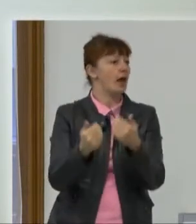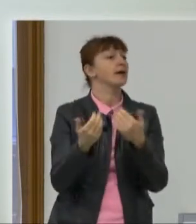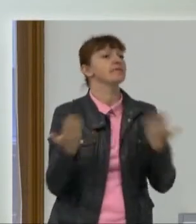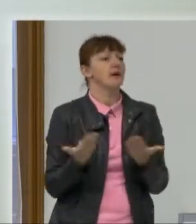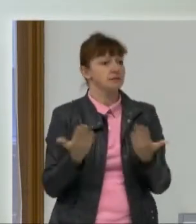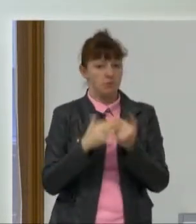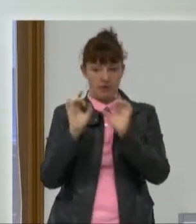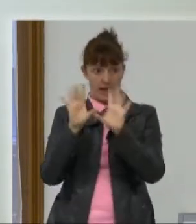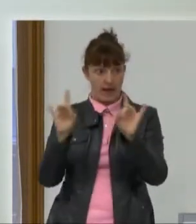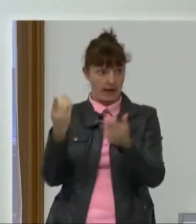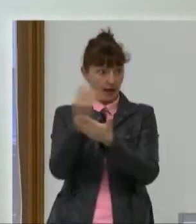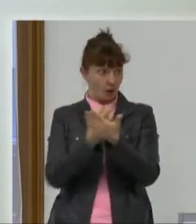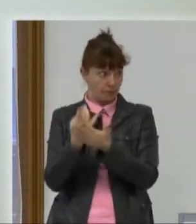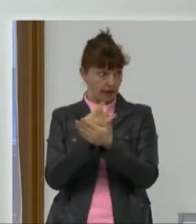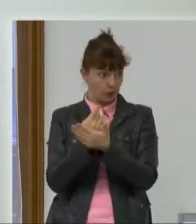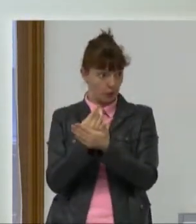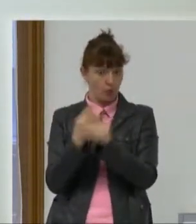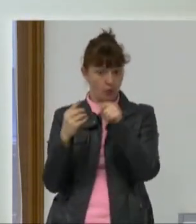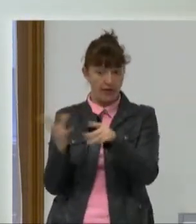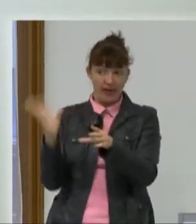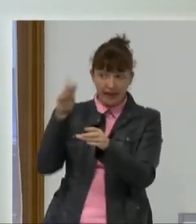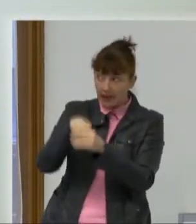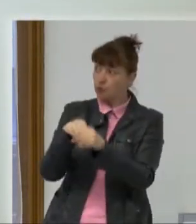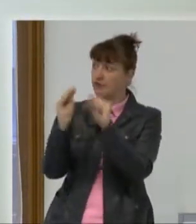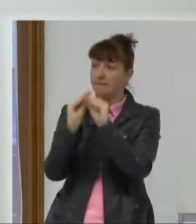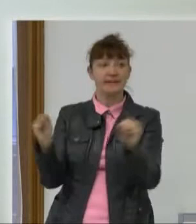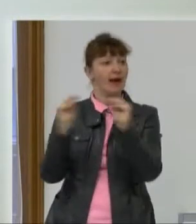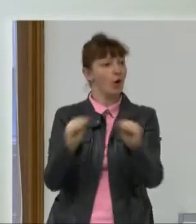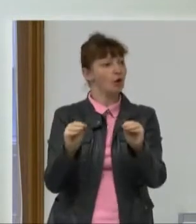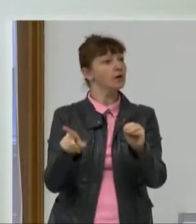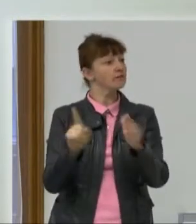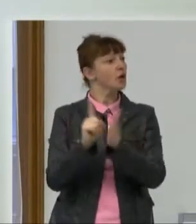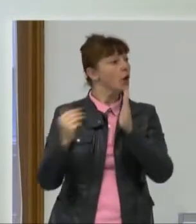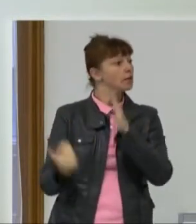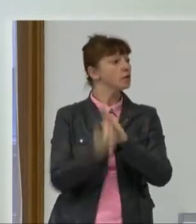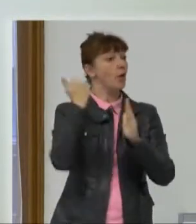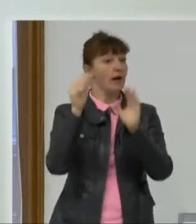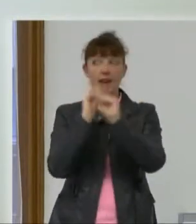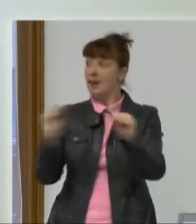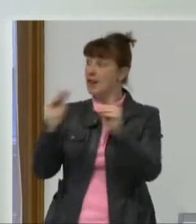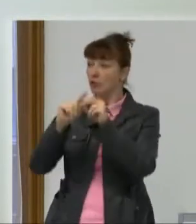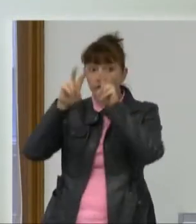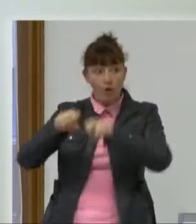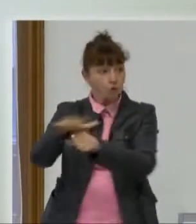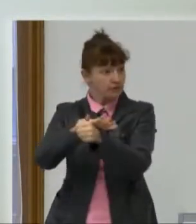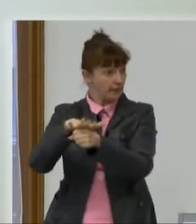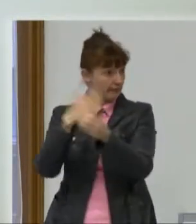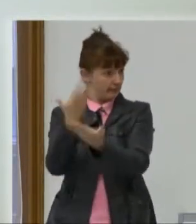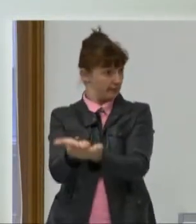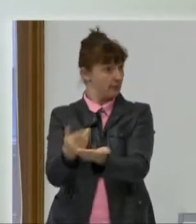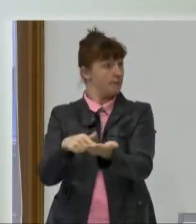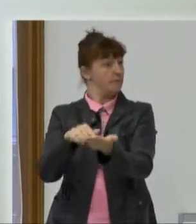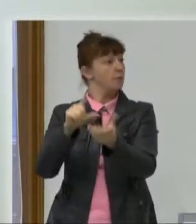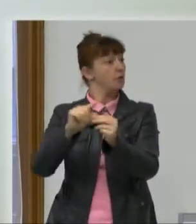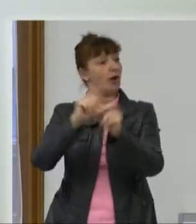eben in der Lehrerausbildung inklusive Pädagogik als neues Lehr- und Forschungsgebiet und damit als Dach für